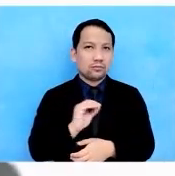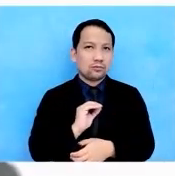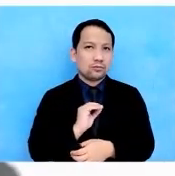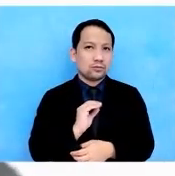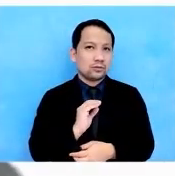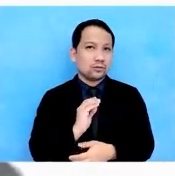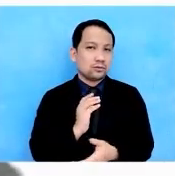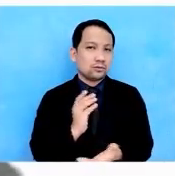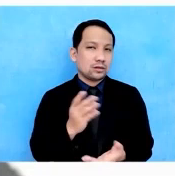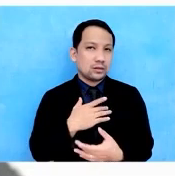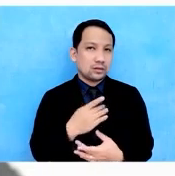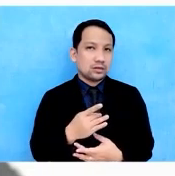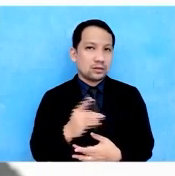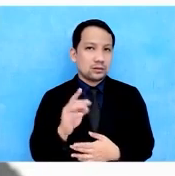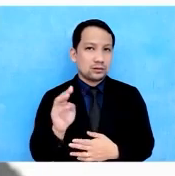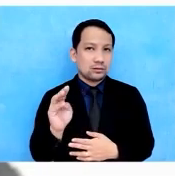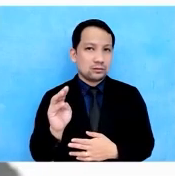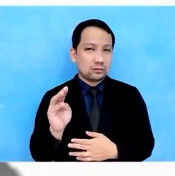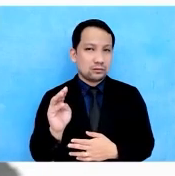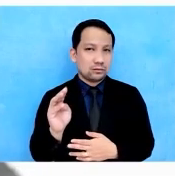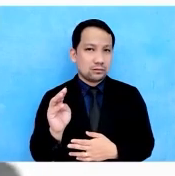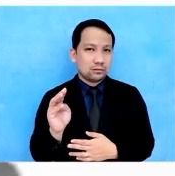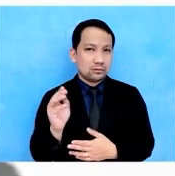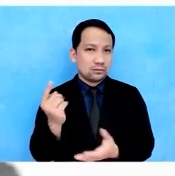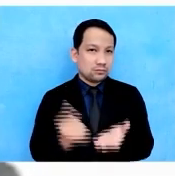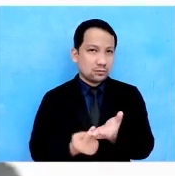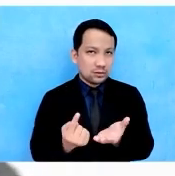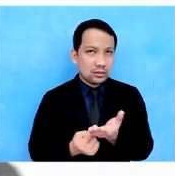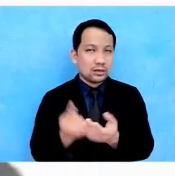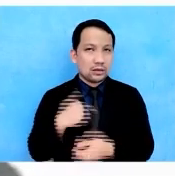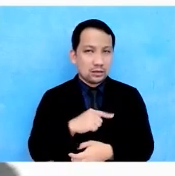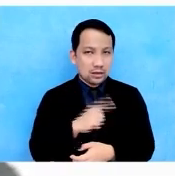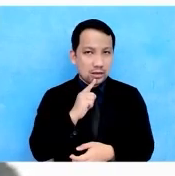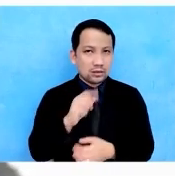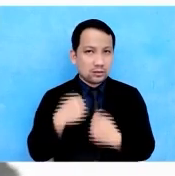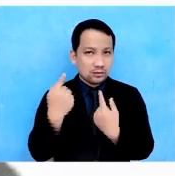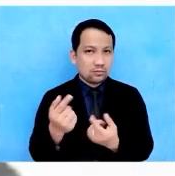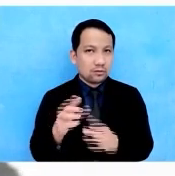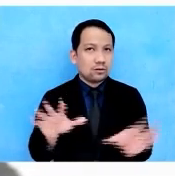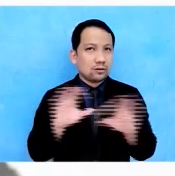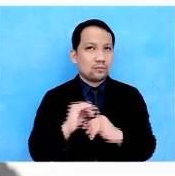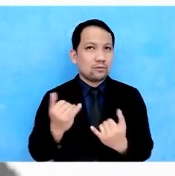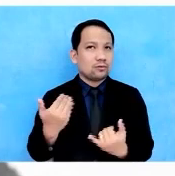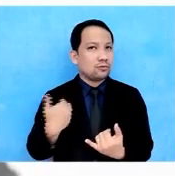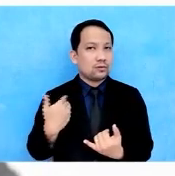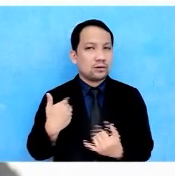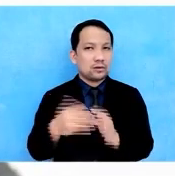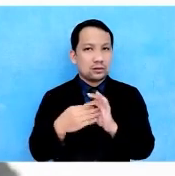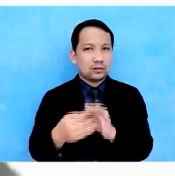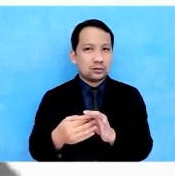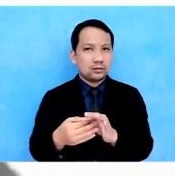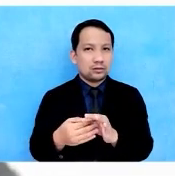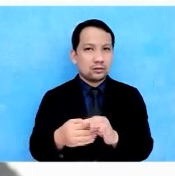So like I said, Monday, we'll talk about that. Basta sa ngayon, wala muna tayong, we're not